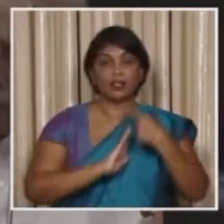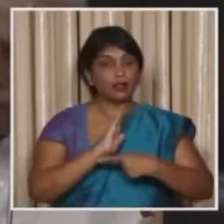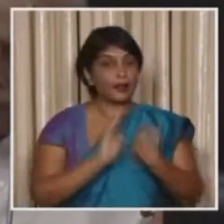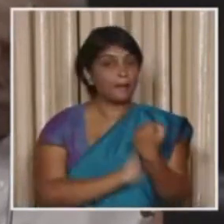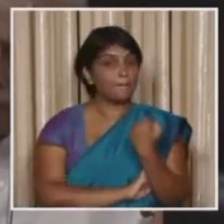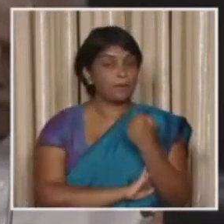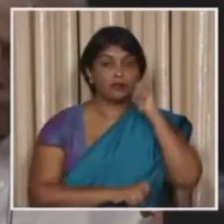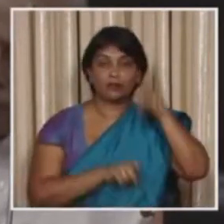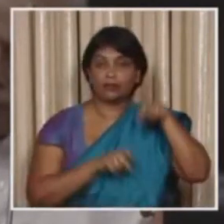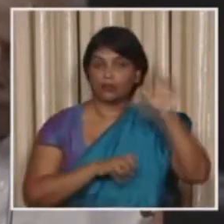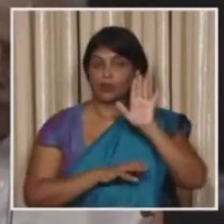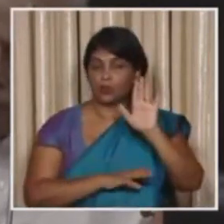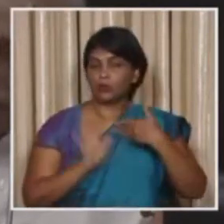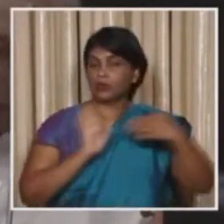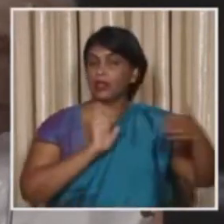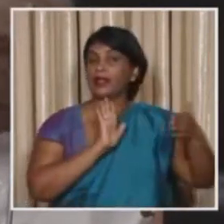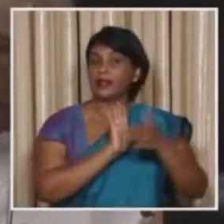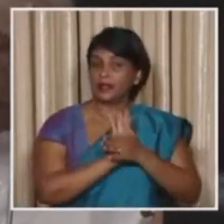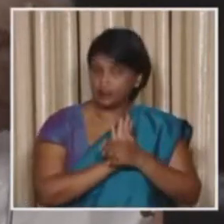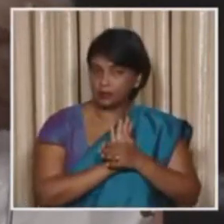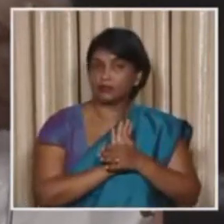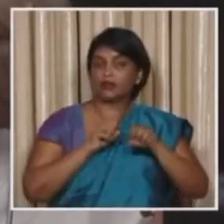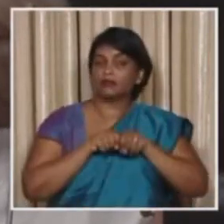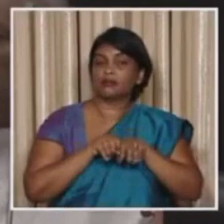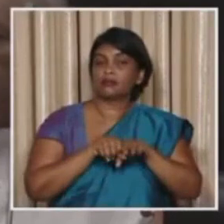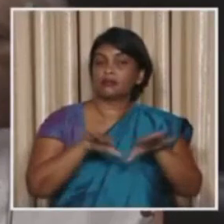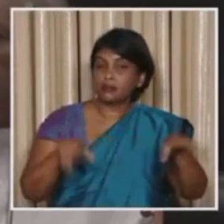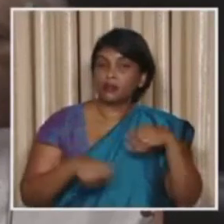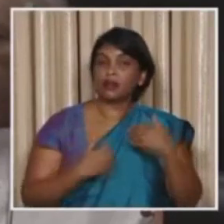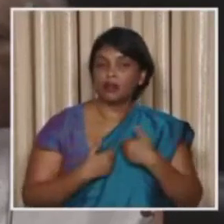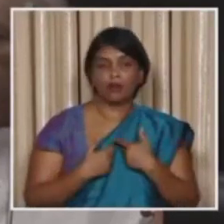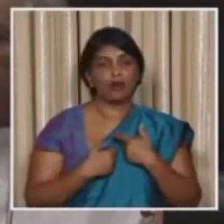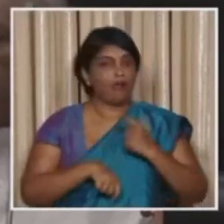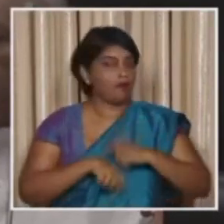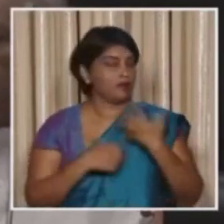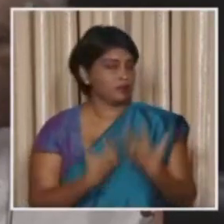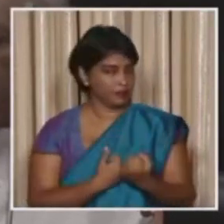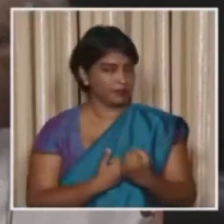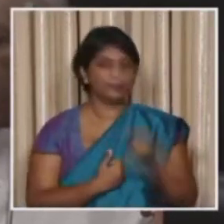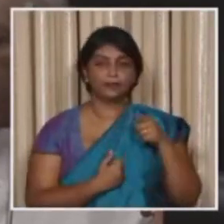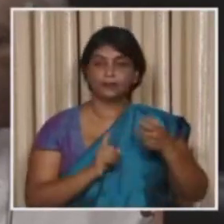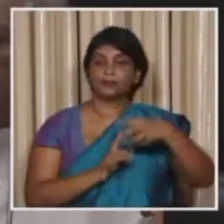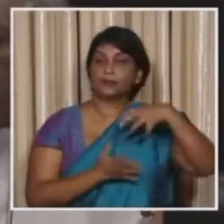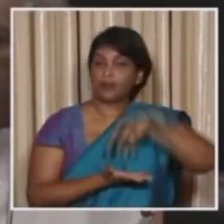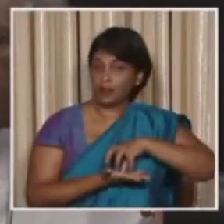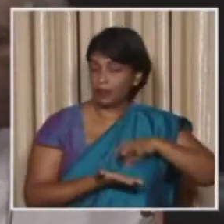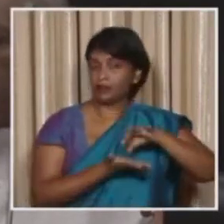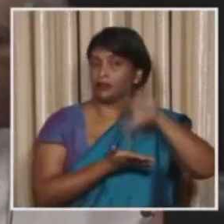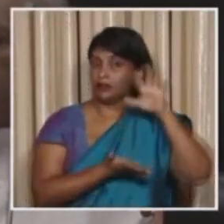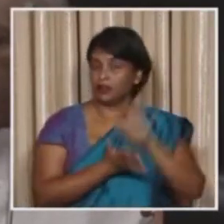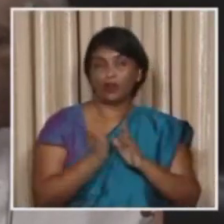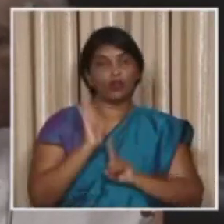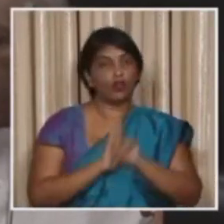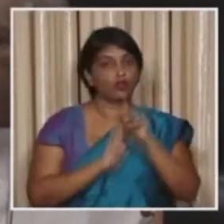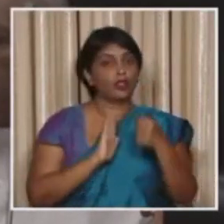බලය මහජනතාව වෙත ලංවන ආකාරයට විමධ්‍යගත කිරීමත් අපට අවස්ථා සැලසෙනවා. පළාත් සභා ස්ථාපනය කළේ උතුරු